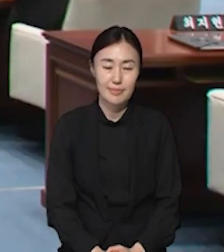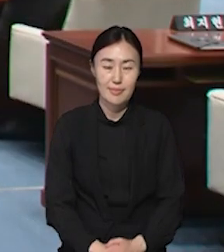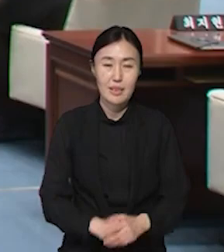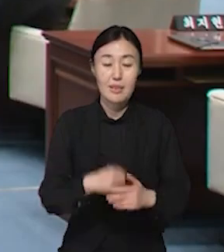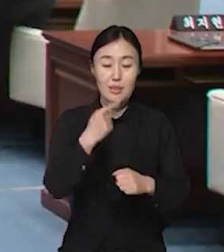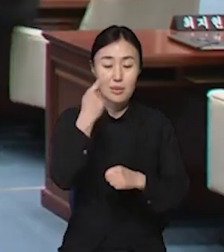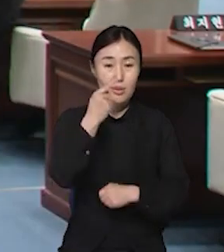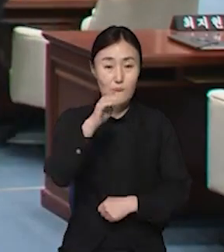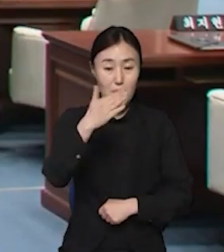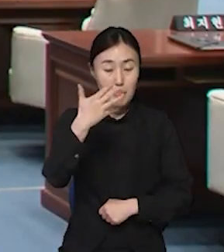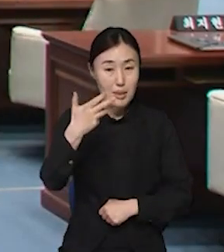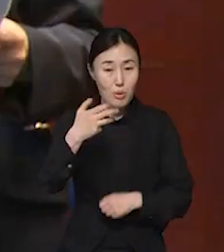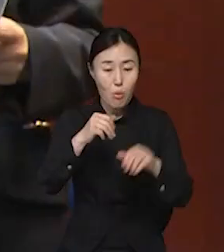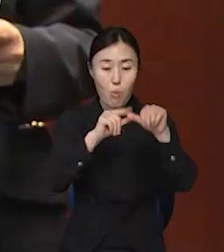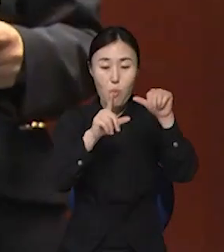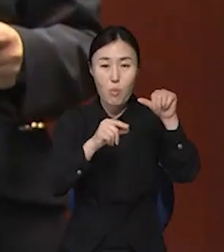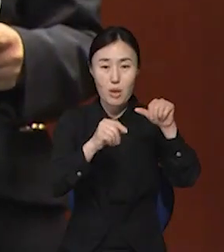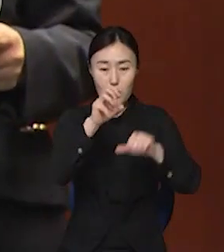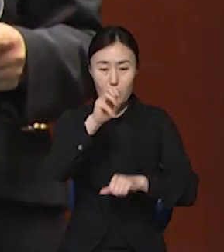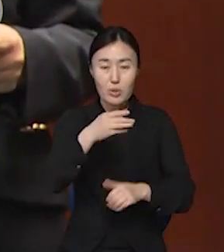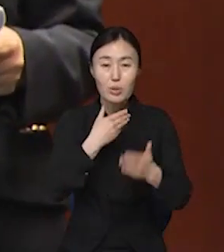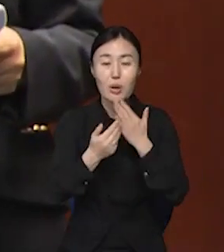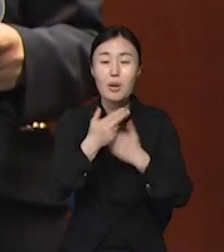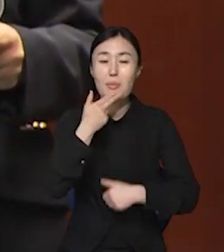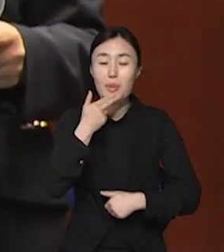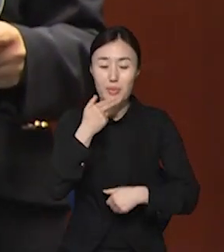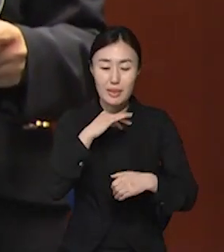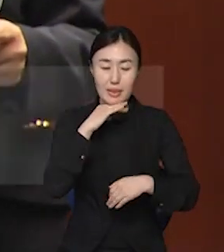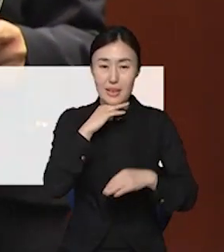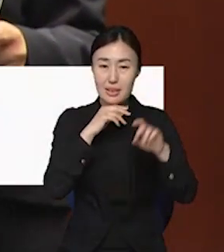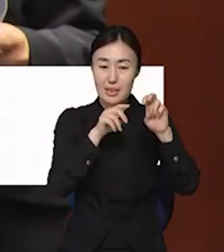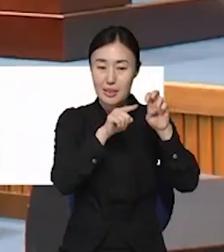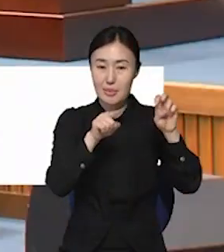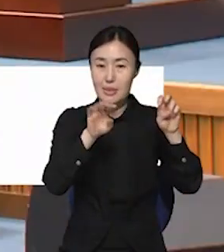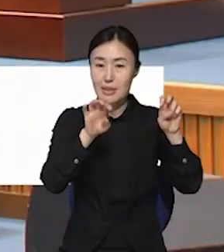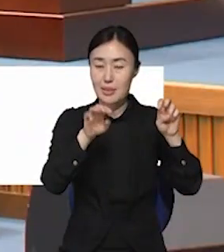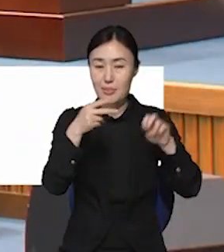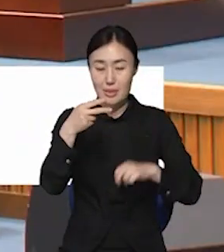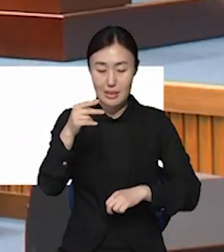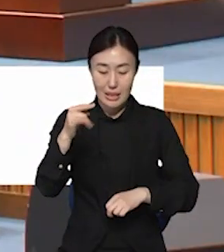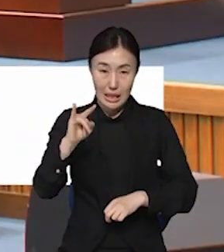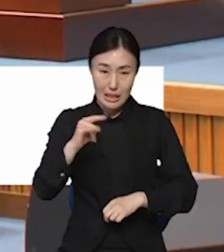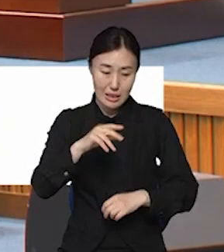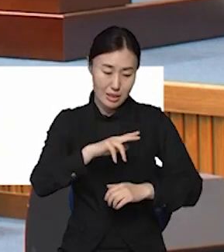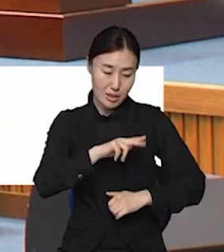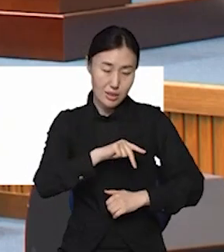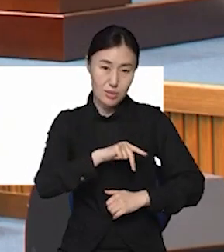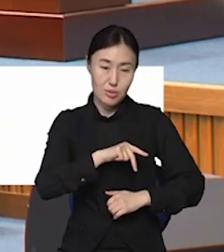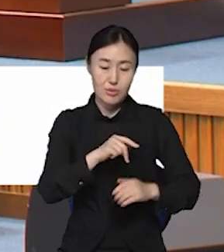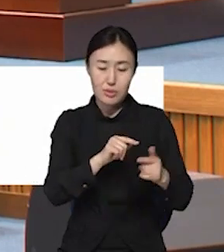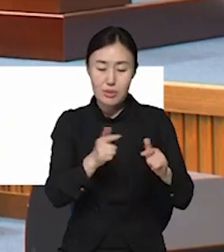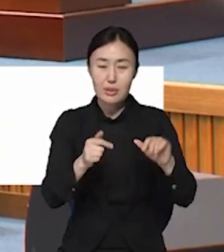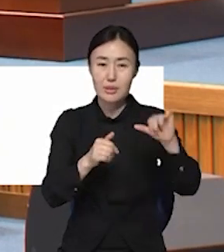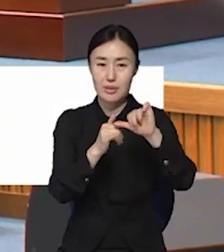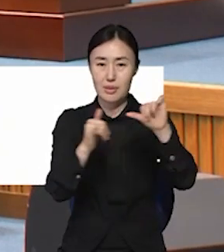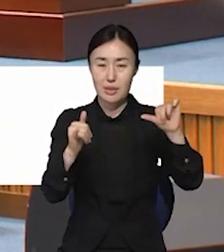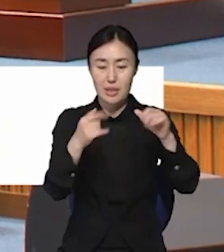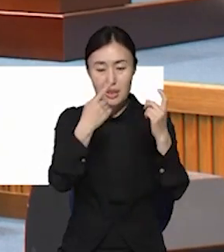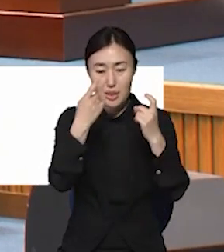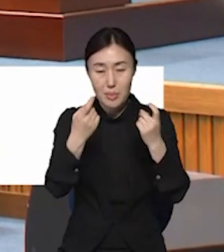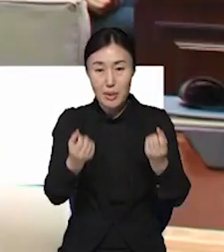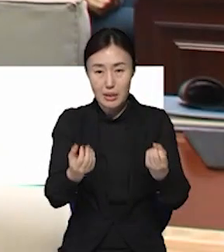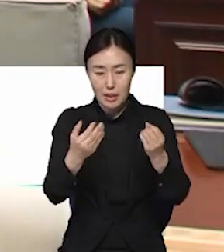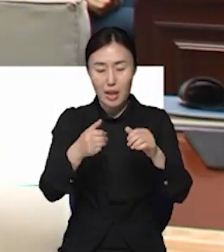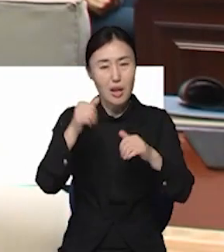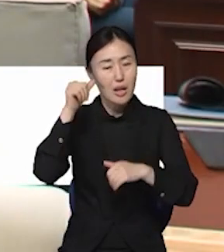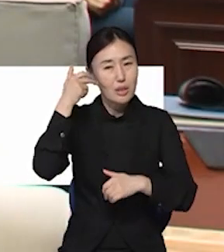80년 5월 광주를 경험하지 않은 20대에서 40대 초반의 청년 광주시의원 5명이 5.18 기념식을 일주일 앞둔